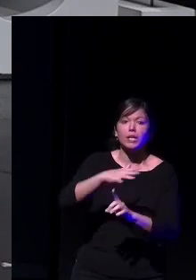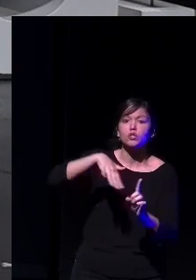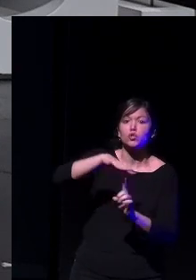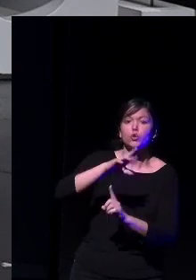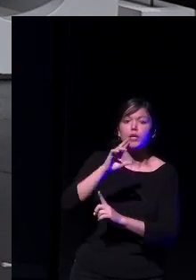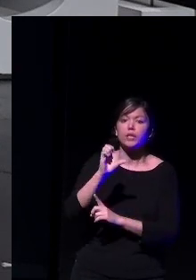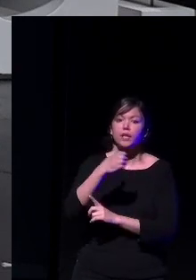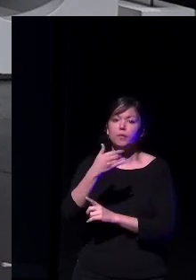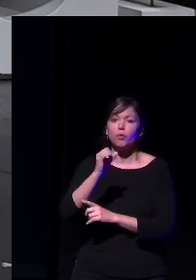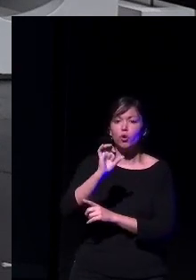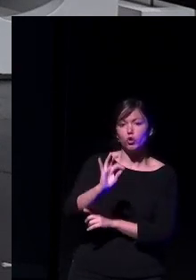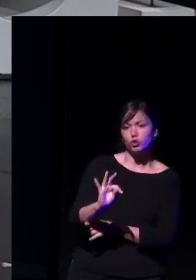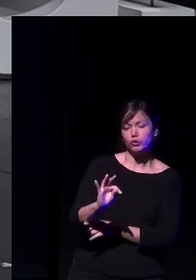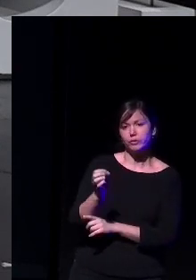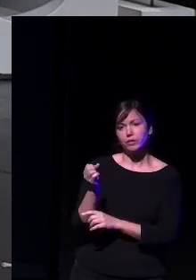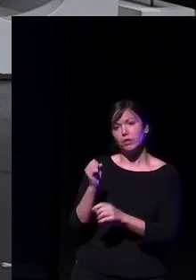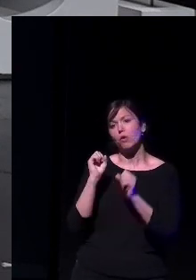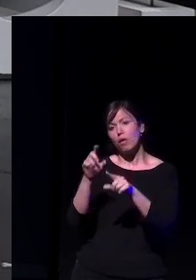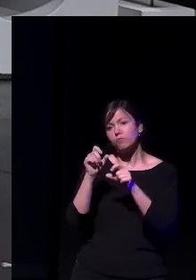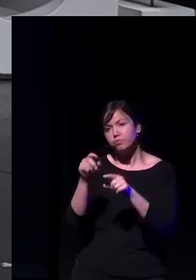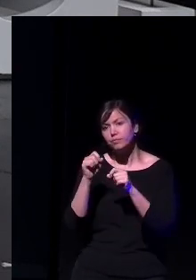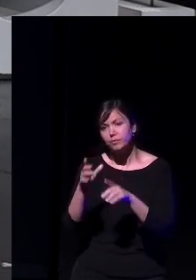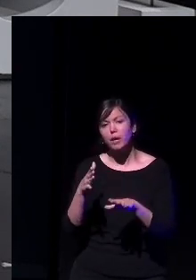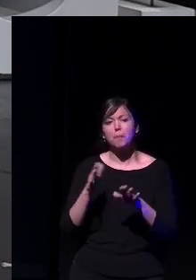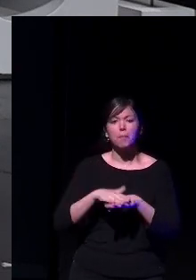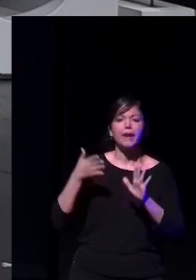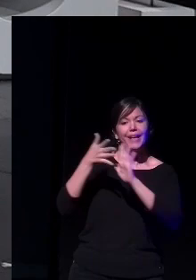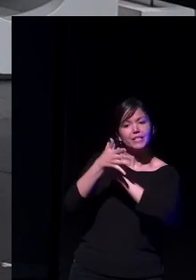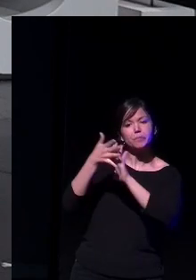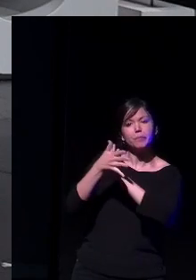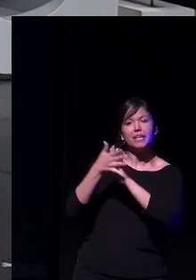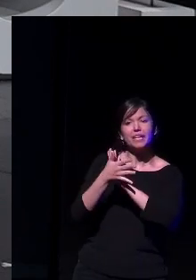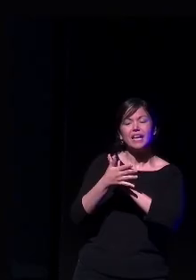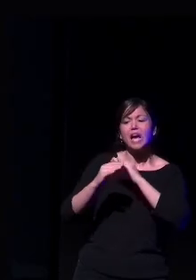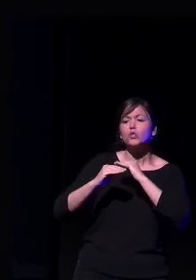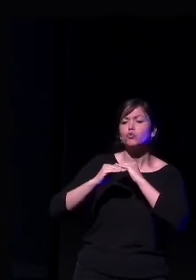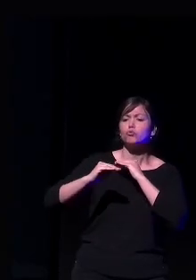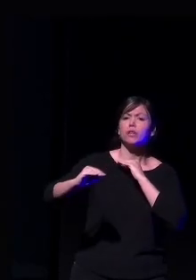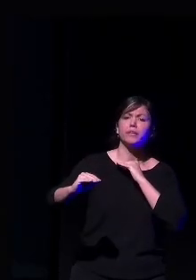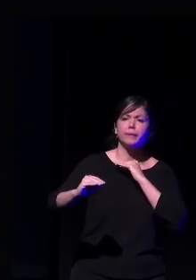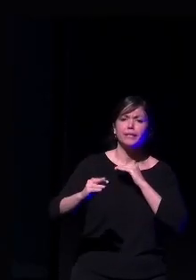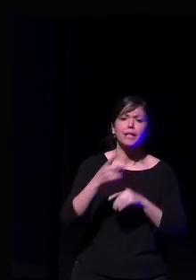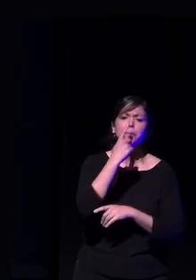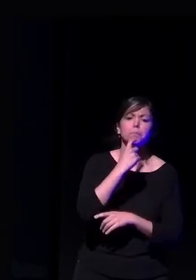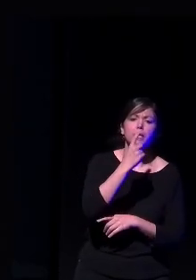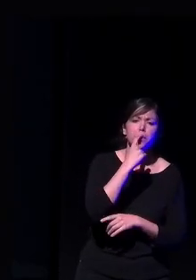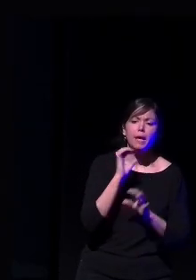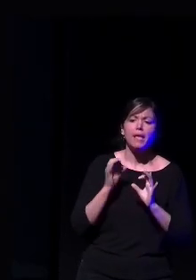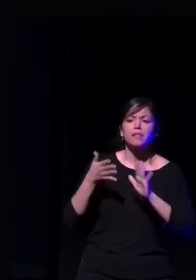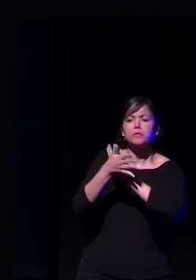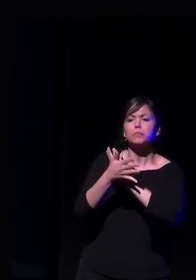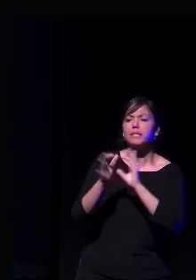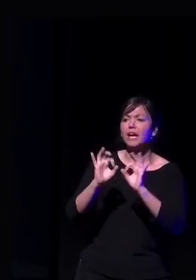el rebost de tota la vida, per tornar a explicar el que és la sostenibilitat vermella, la sostenibilitat de la carn.